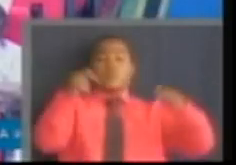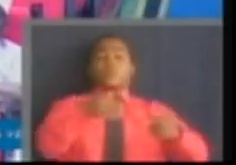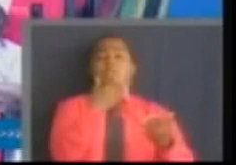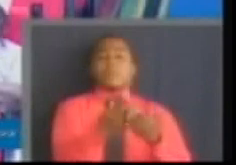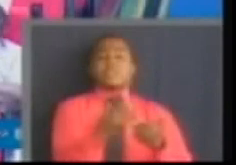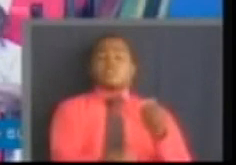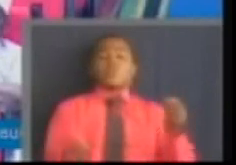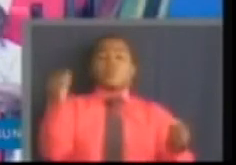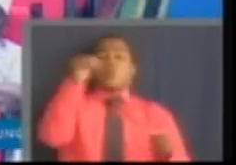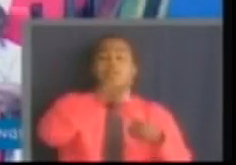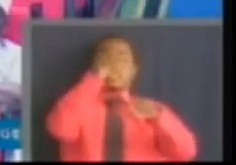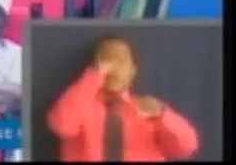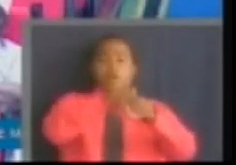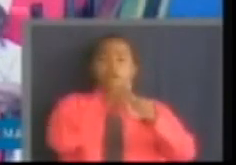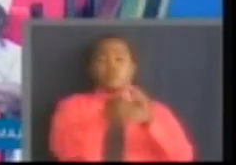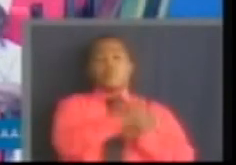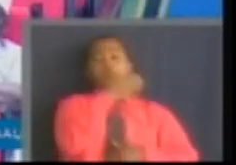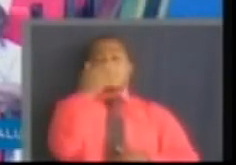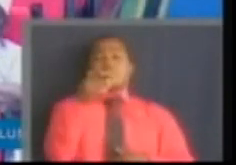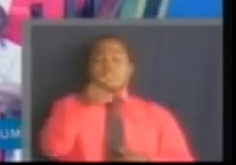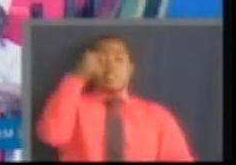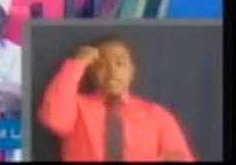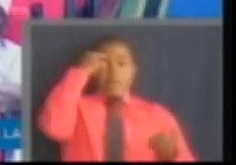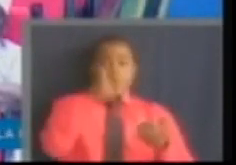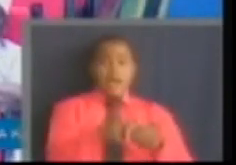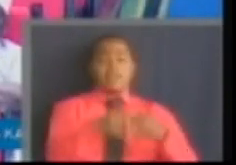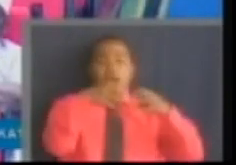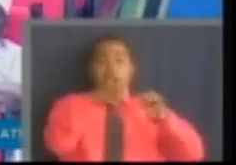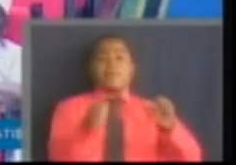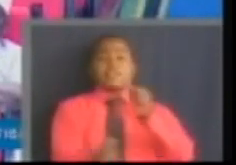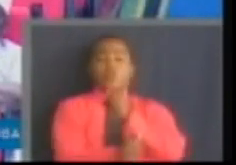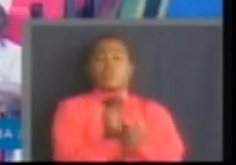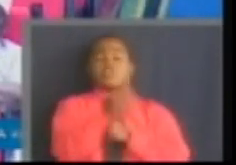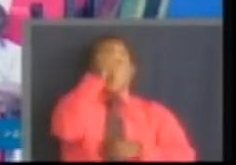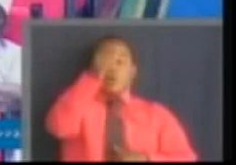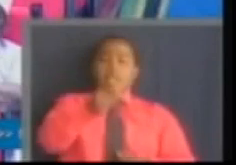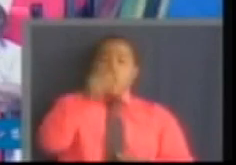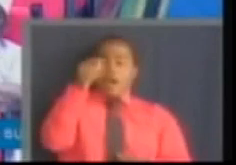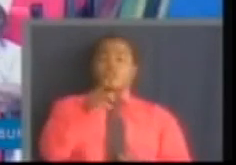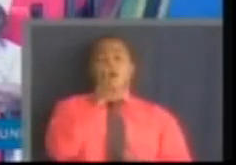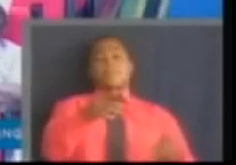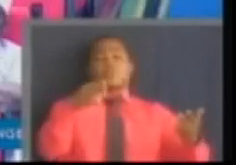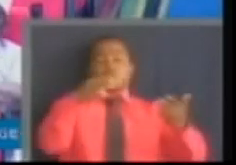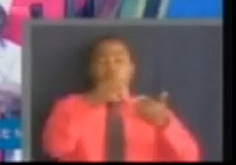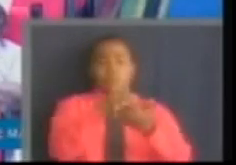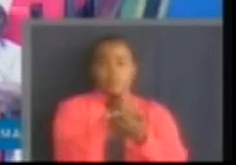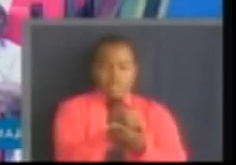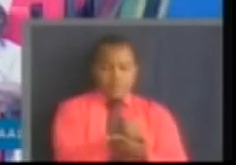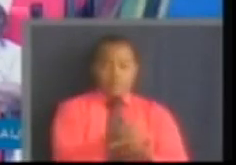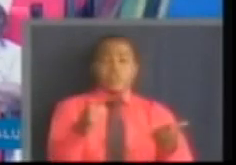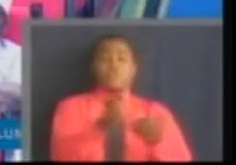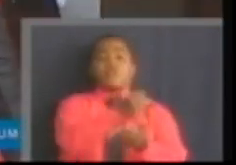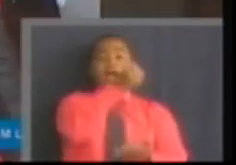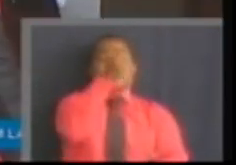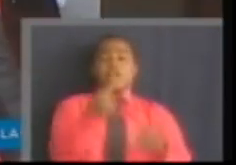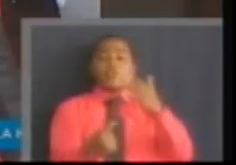wajumbe wengine. Hii ina maana nzuri sana, tunatengeneza kamati yetu ya uongozi ambayo itakuwa na watu ambao tunapata manufaa kutoka sehemu